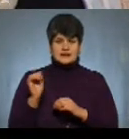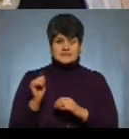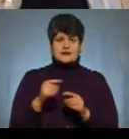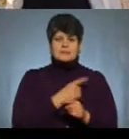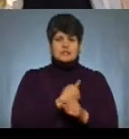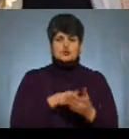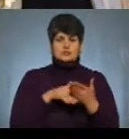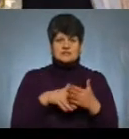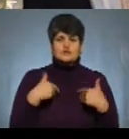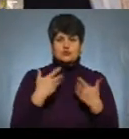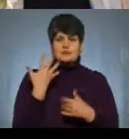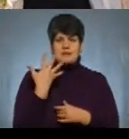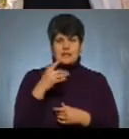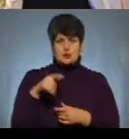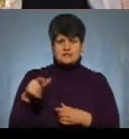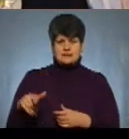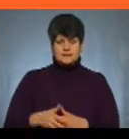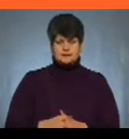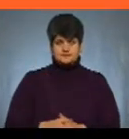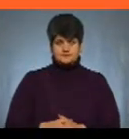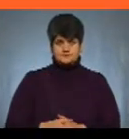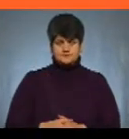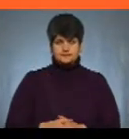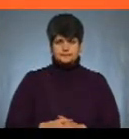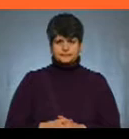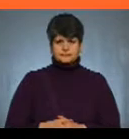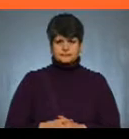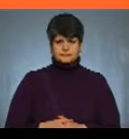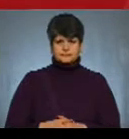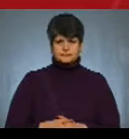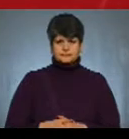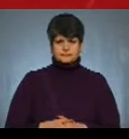за медичною допомогою звернулося 5 осіб.